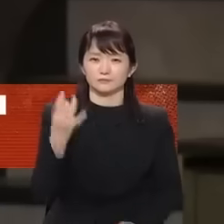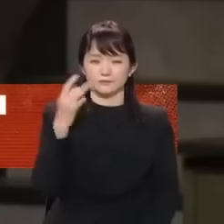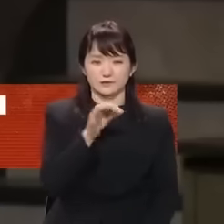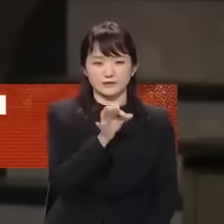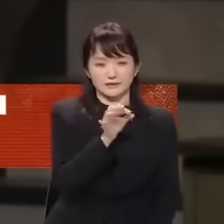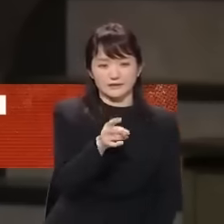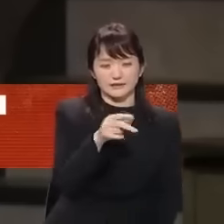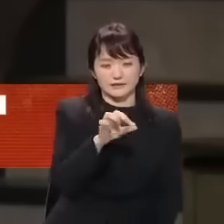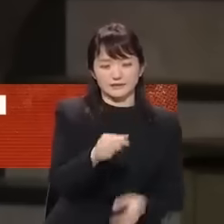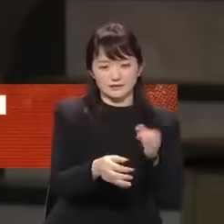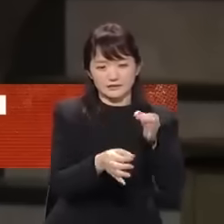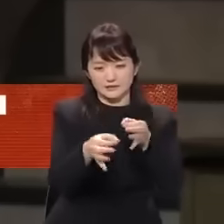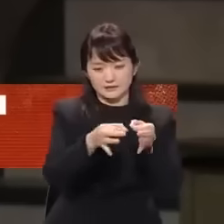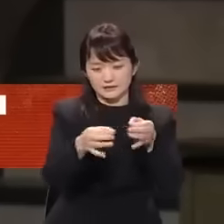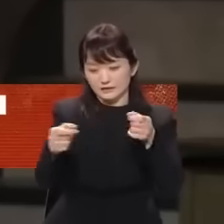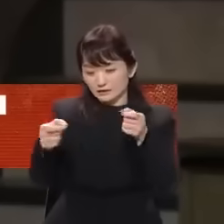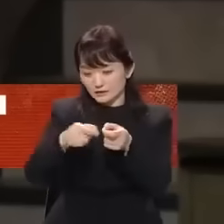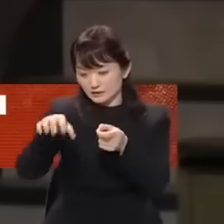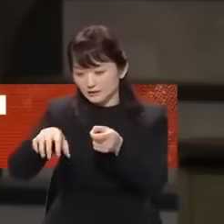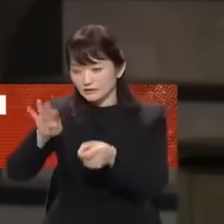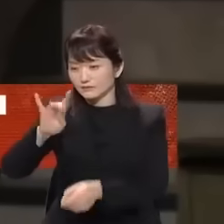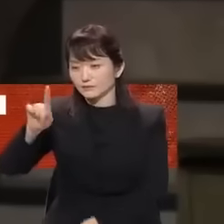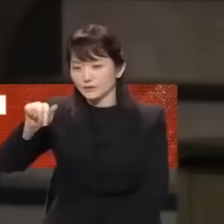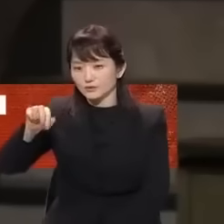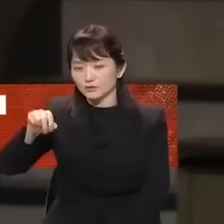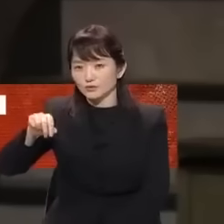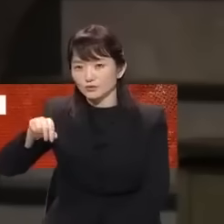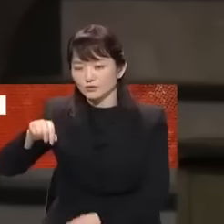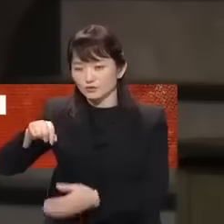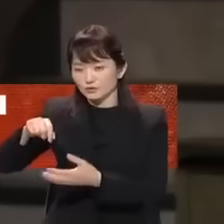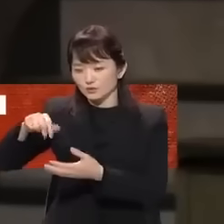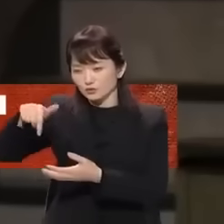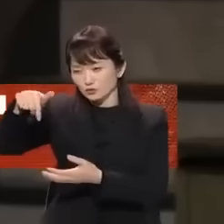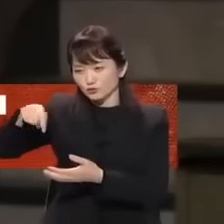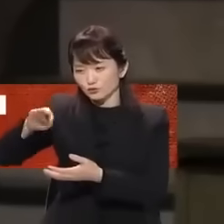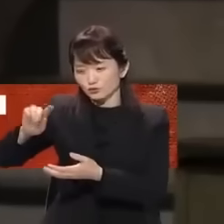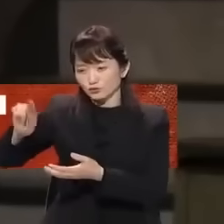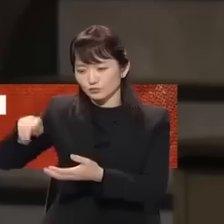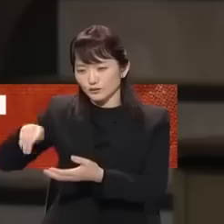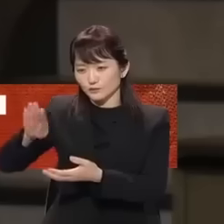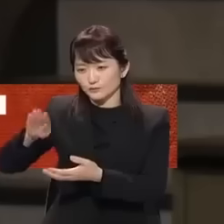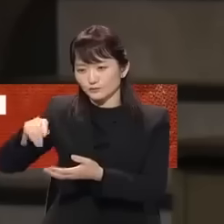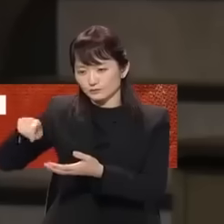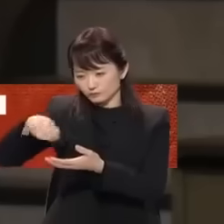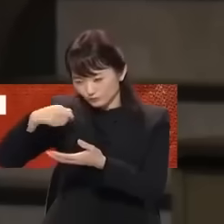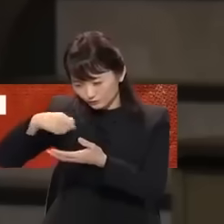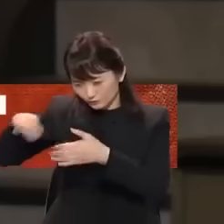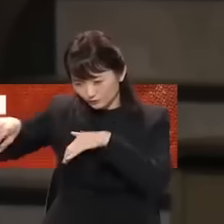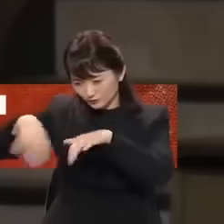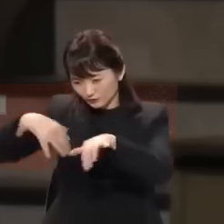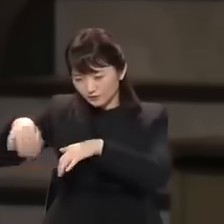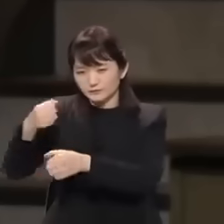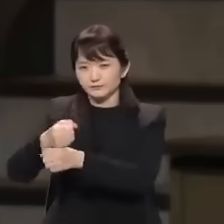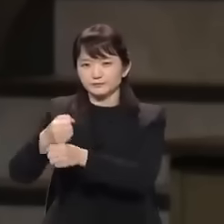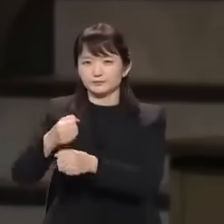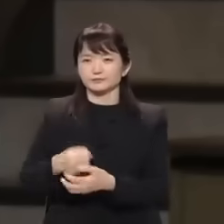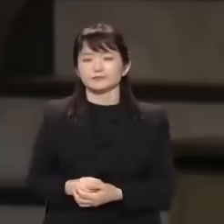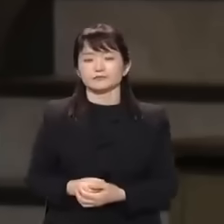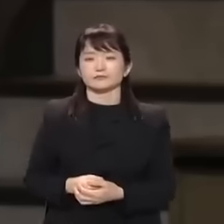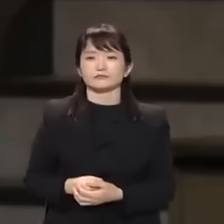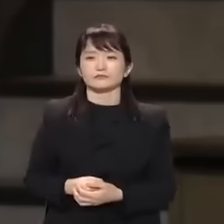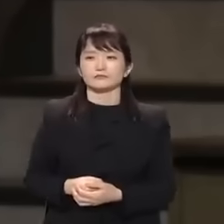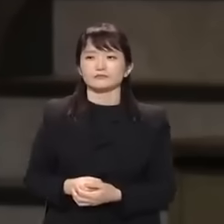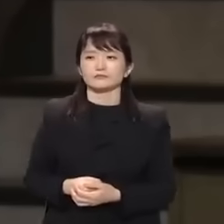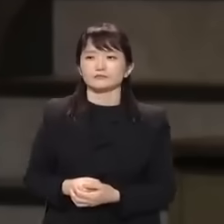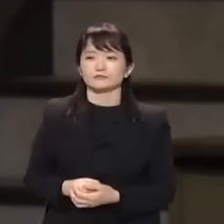인근에 백종은 국밥 거리라고 하는 것을 만들었다는 거죠 근데 첫째 그때 이제이 백종훈 씨가